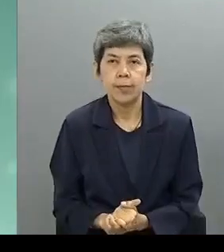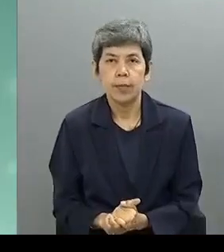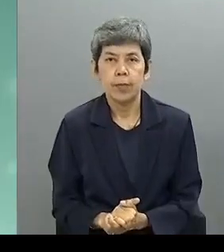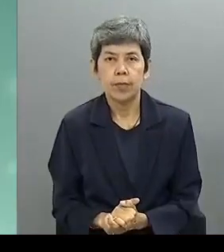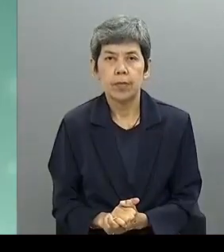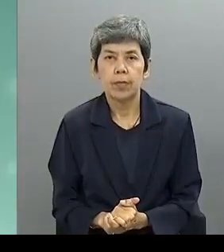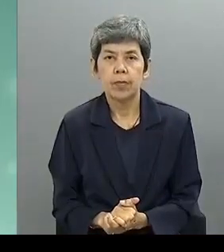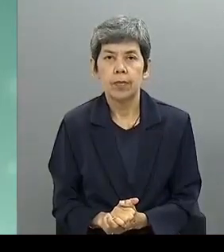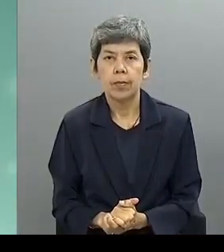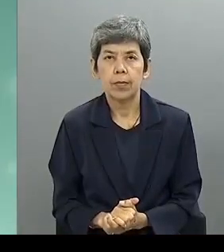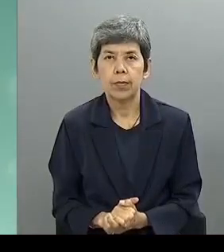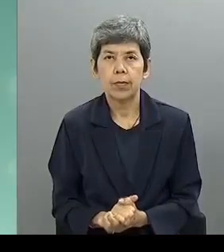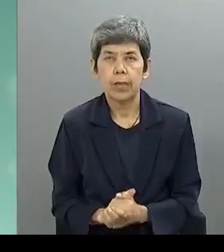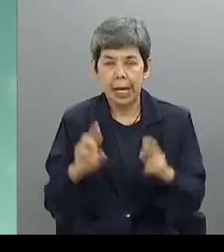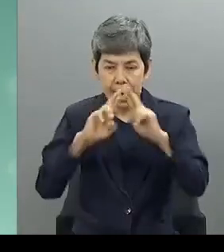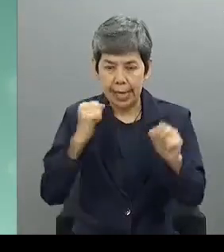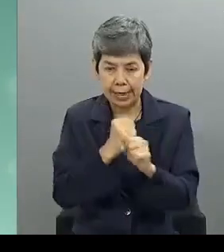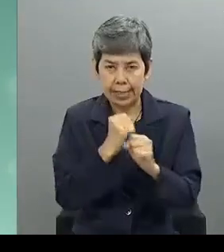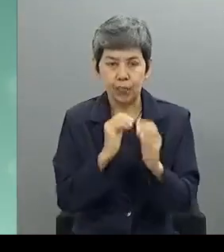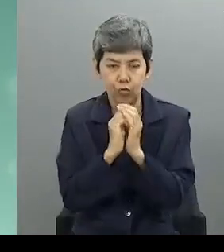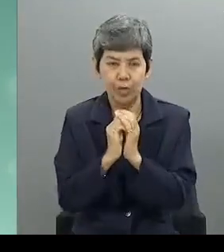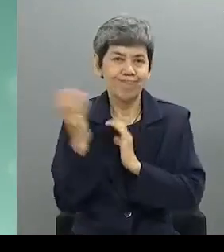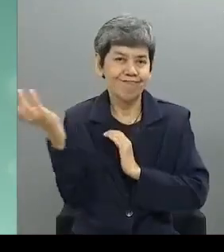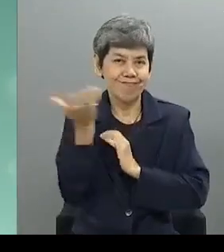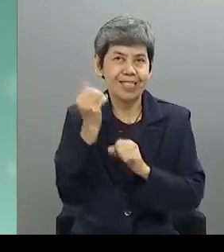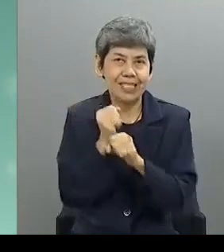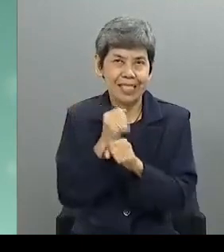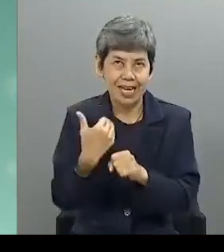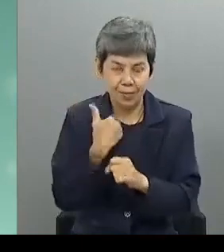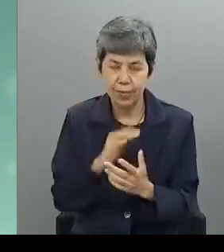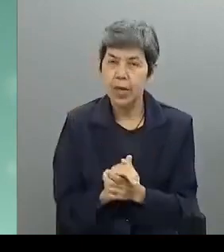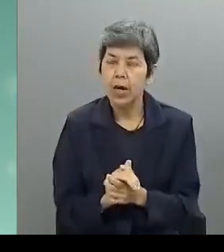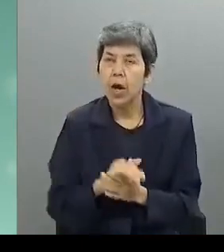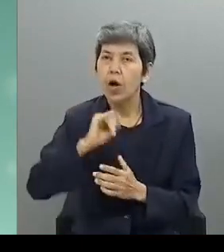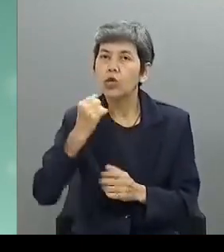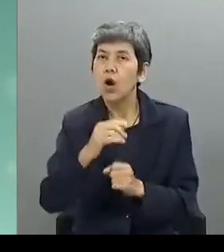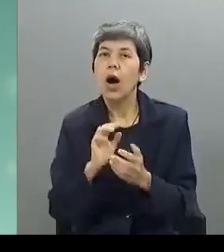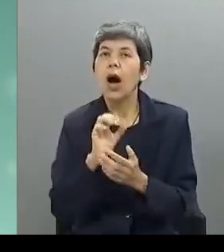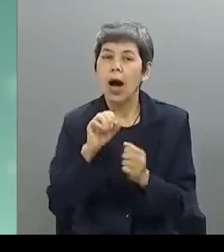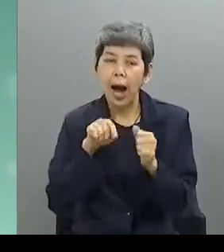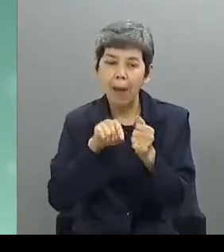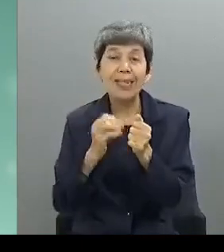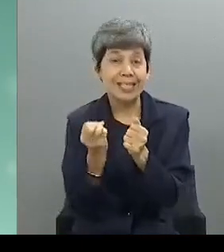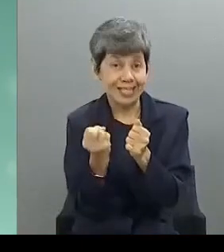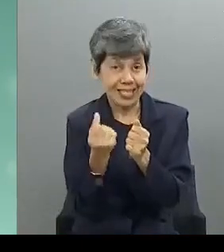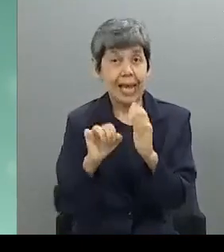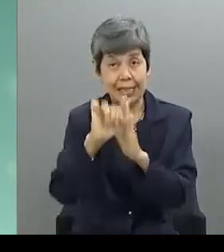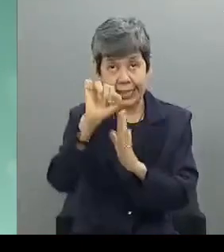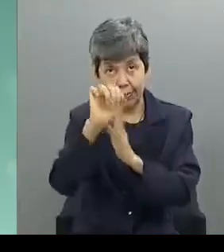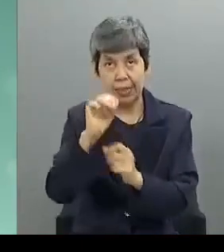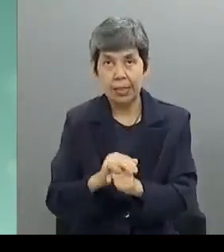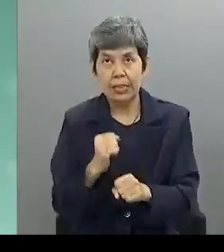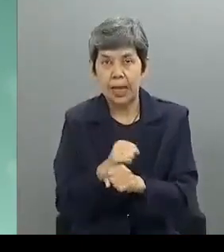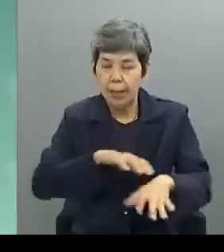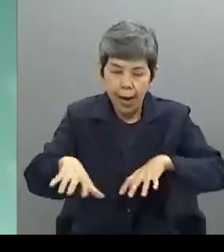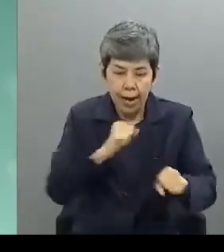ผู้ประกอบการโต๊ะจีนจัดเลี้ยงบ้านแม่แก๊สหลวงตำบลหนองจ้อมอำเภอสันทรายจังหวัดเชียงใหม่ทำความสะอาดและจัดเก็บ